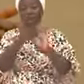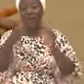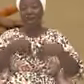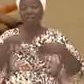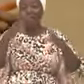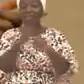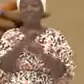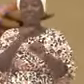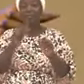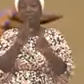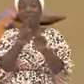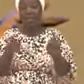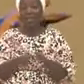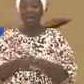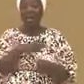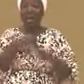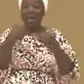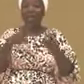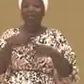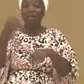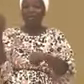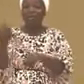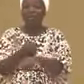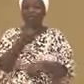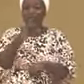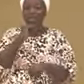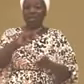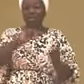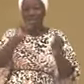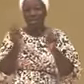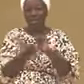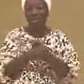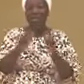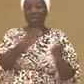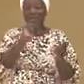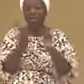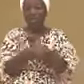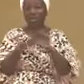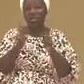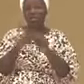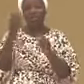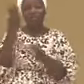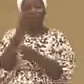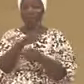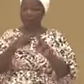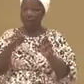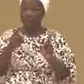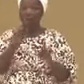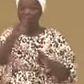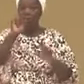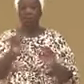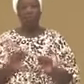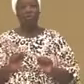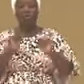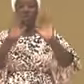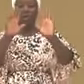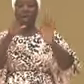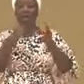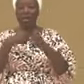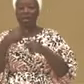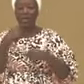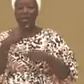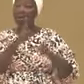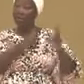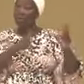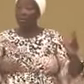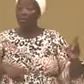lapierre a été changée enchères mais je dois soumettre eddy seigneur je